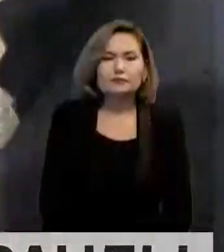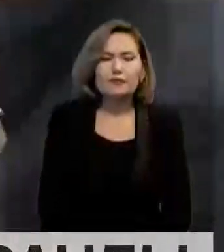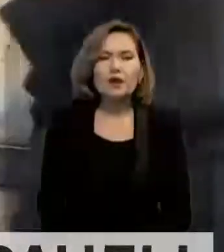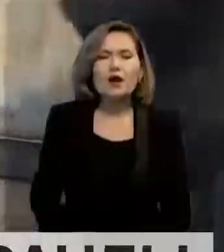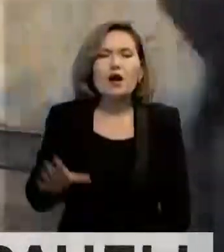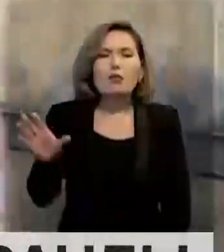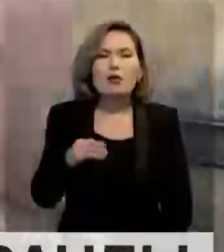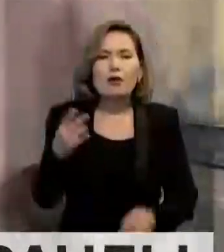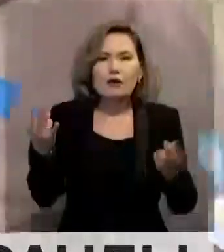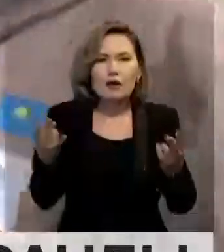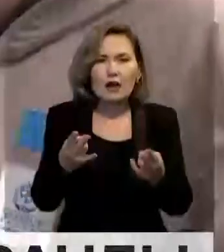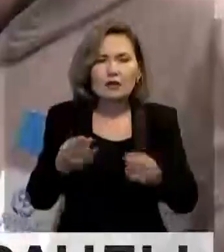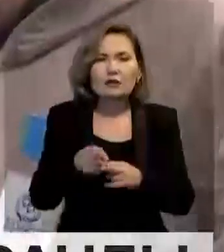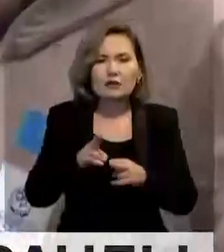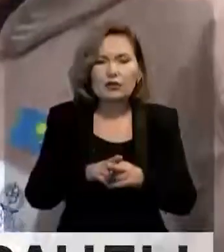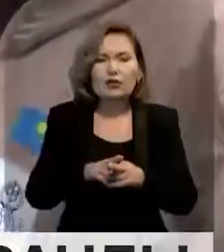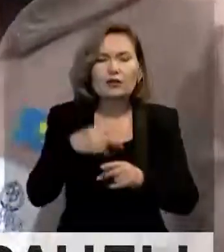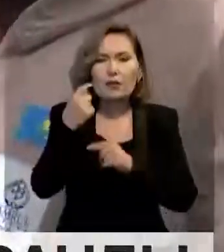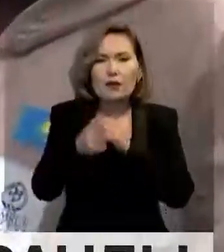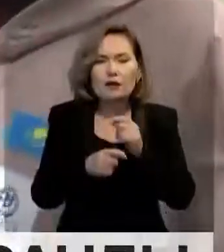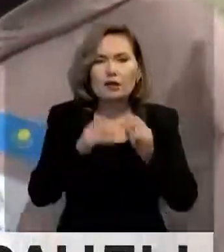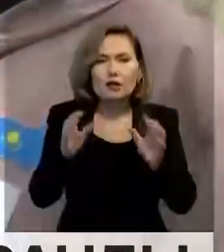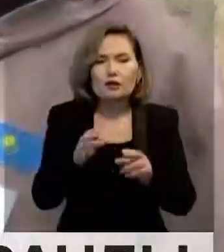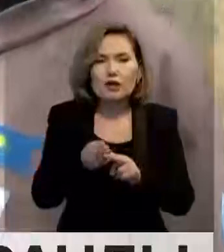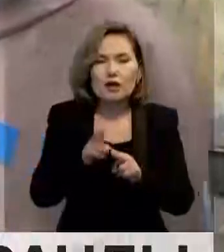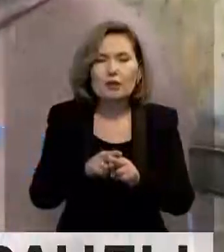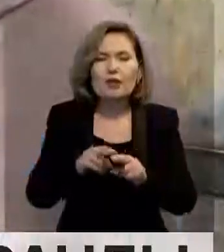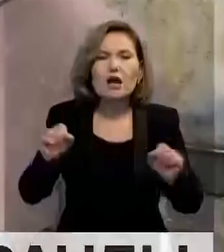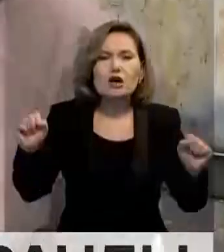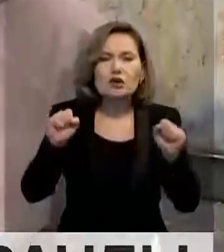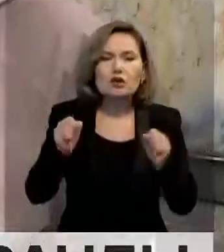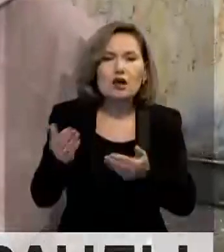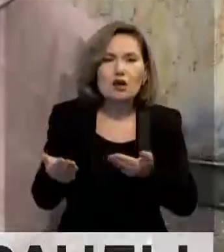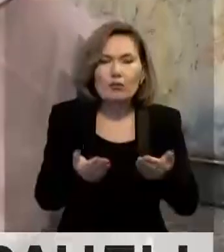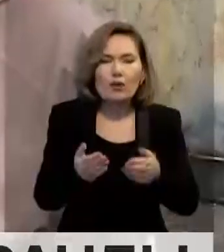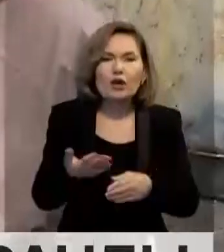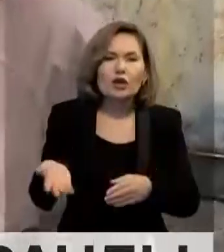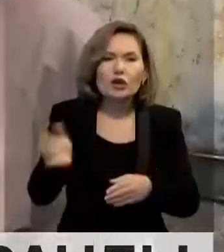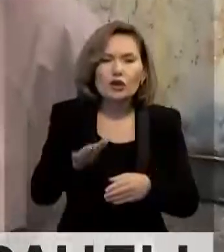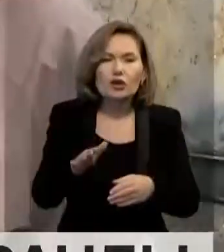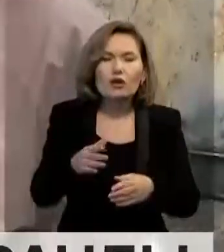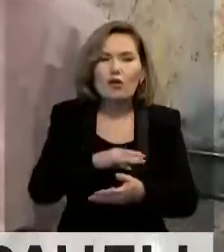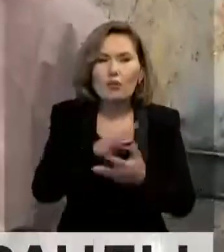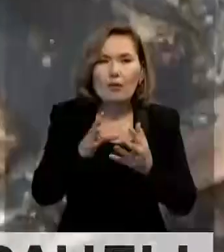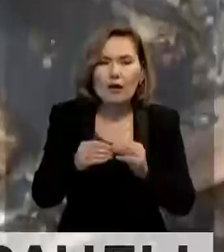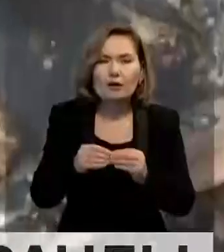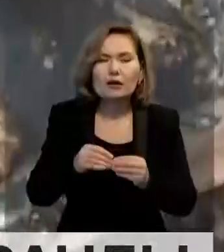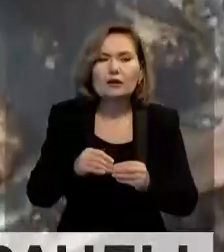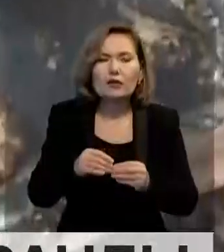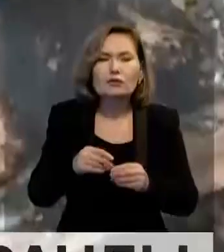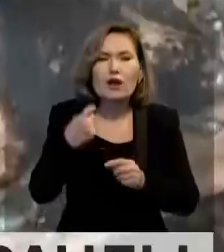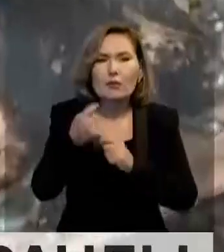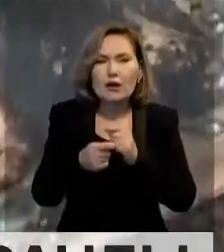Бүкіл қажетті затты осында жинап қойғанбыз. Осы жерде шаңғы спортына арналған 50 комплект тұрған, түк қалмады. Трамплинді тазалайтын